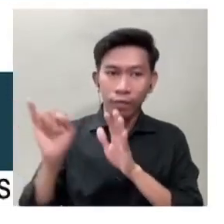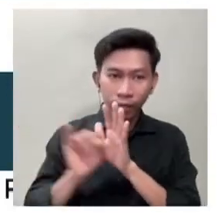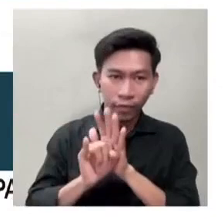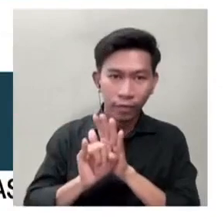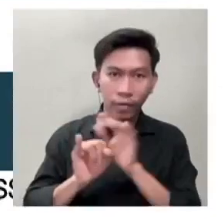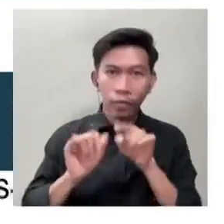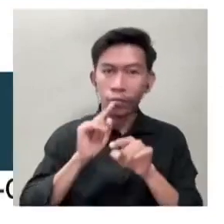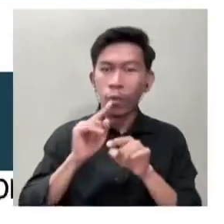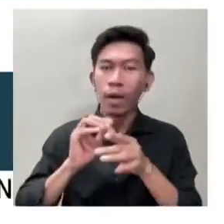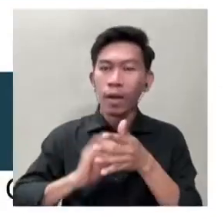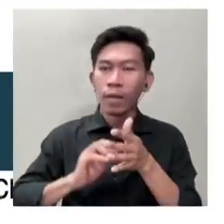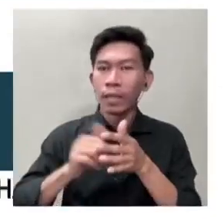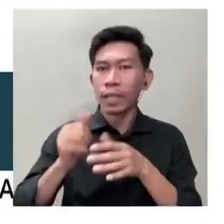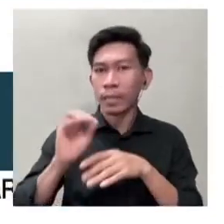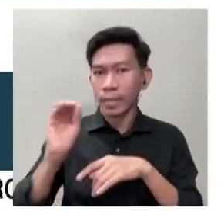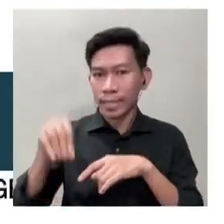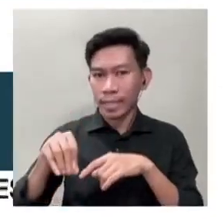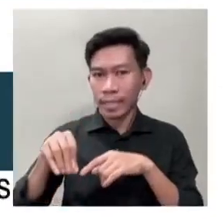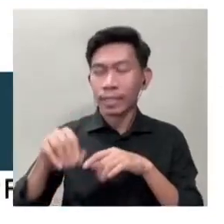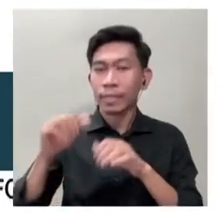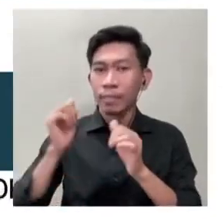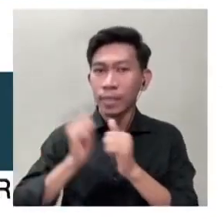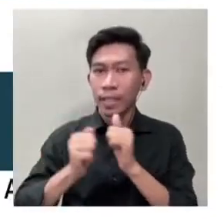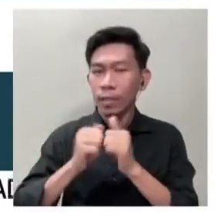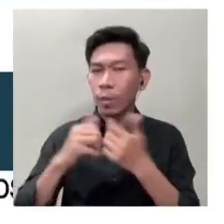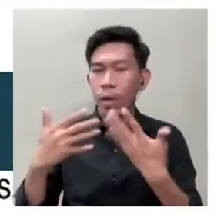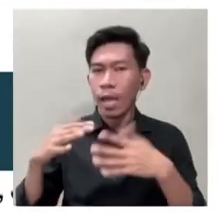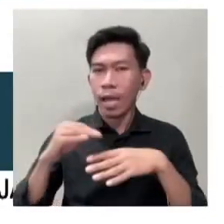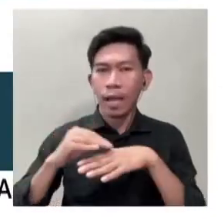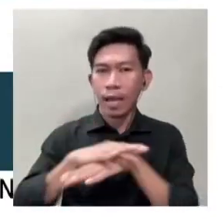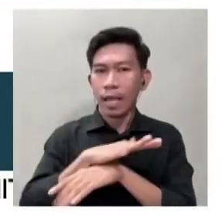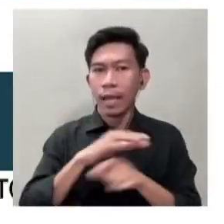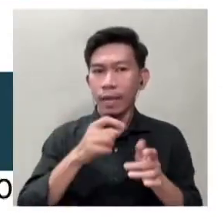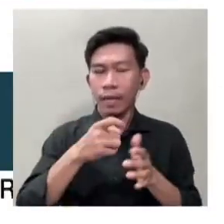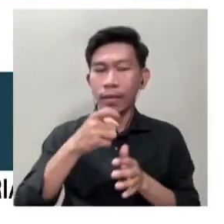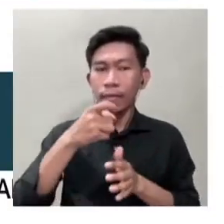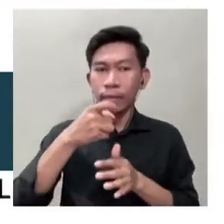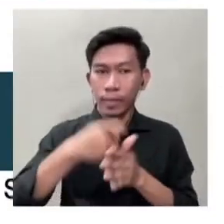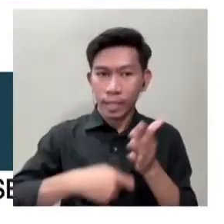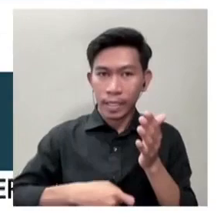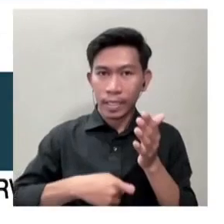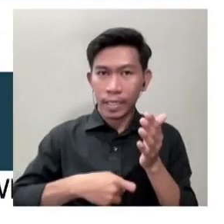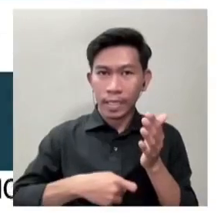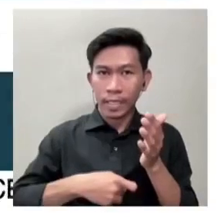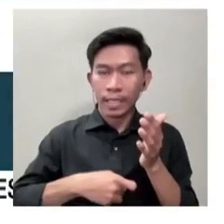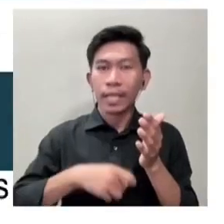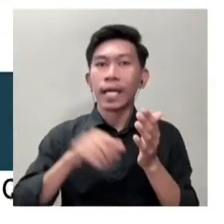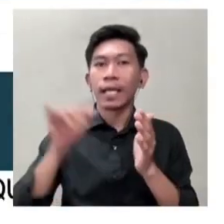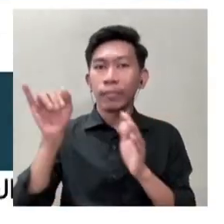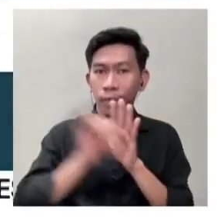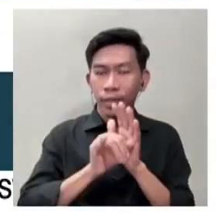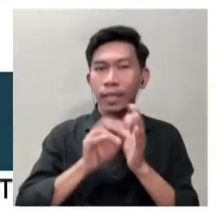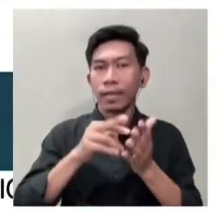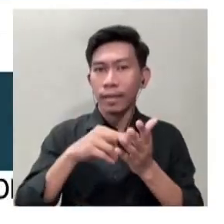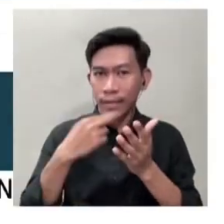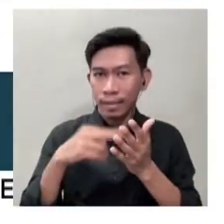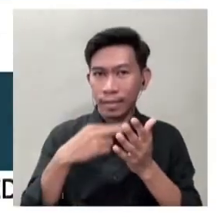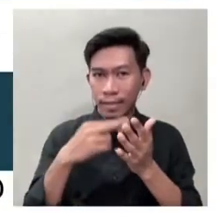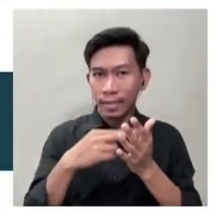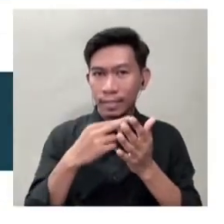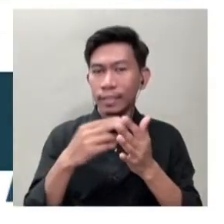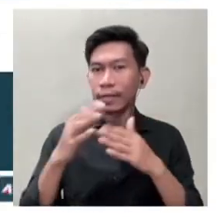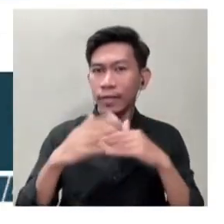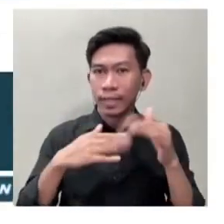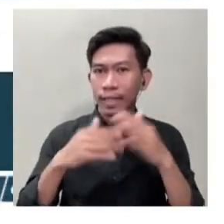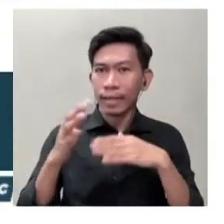yan. So, hindi ito makakapekto dun sa price ng imported rice na papasok na maski mataas